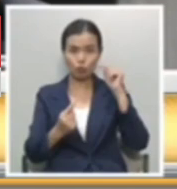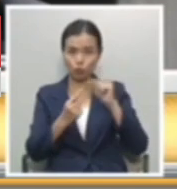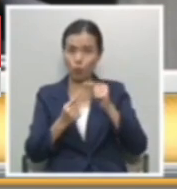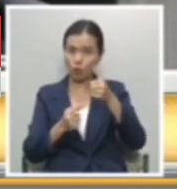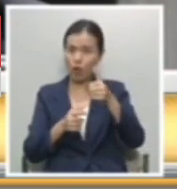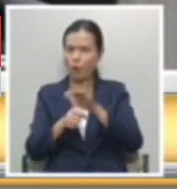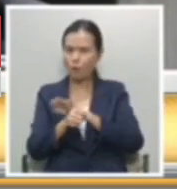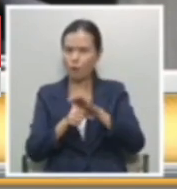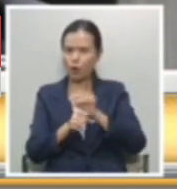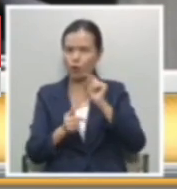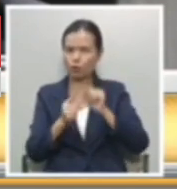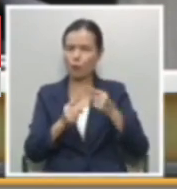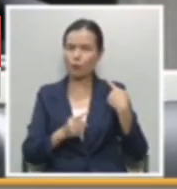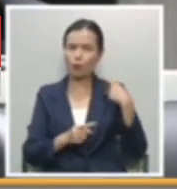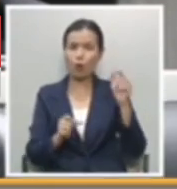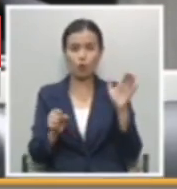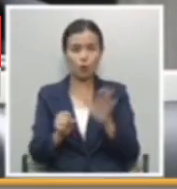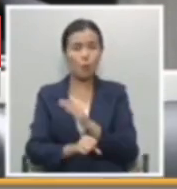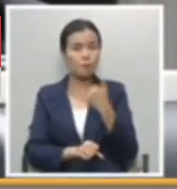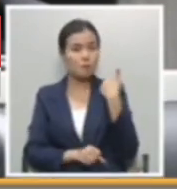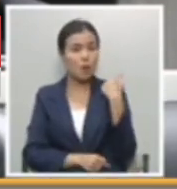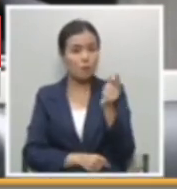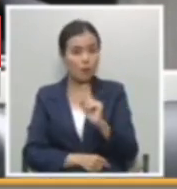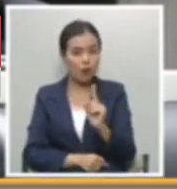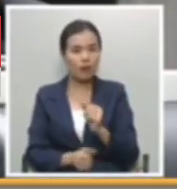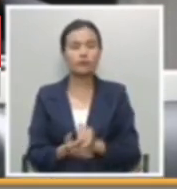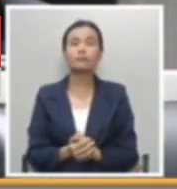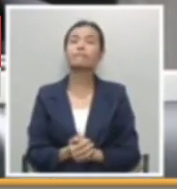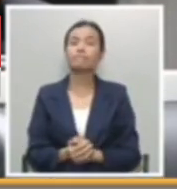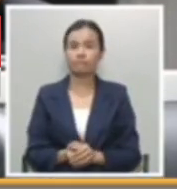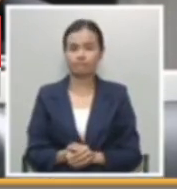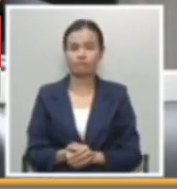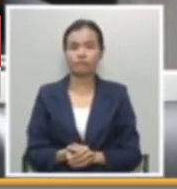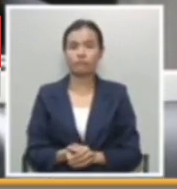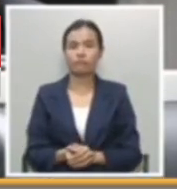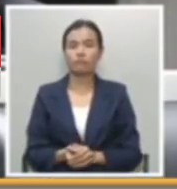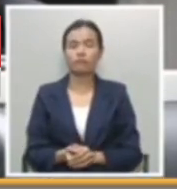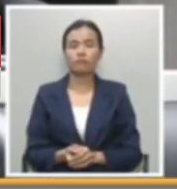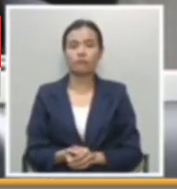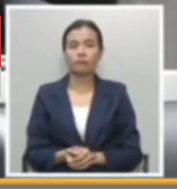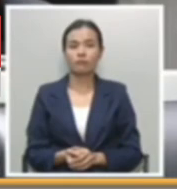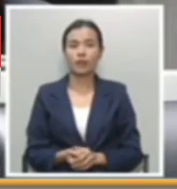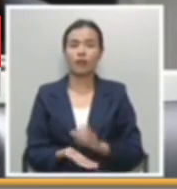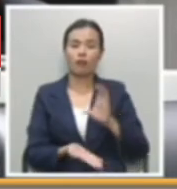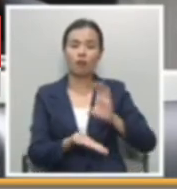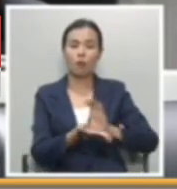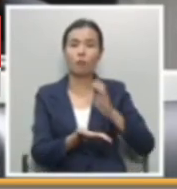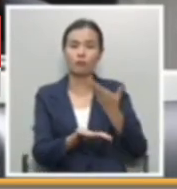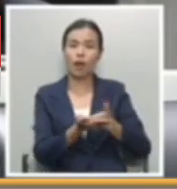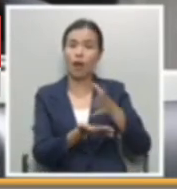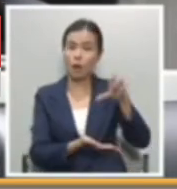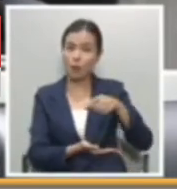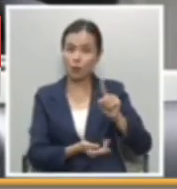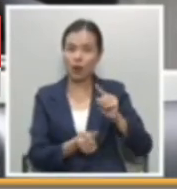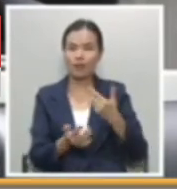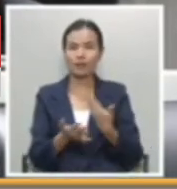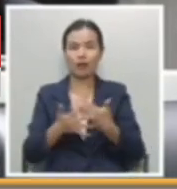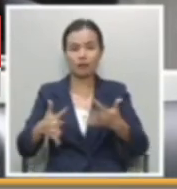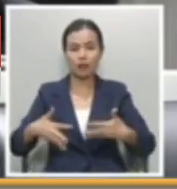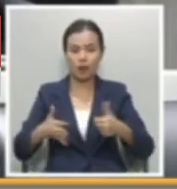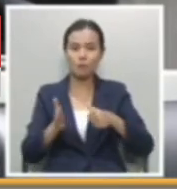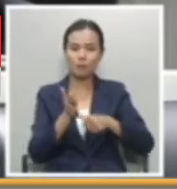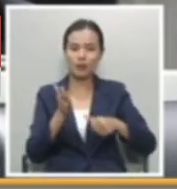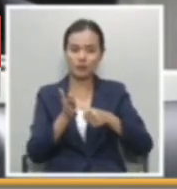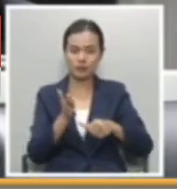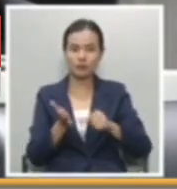ค่ามากน้อยเพียงไรแน่นอนครับแหล่งที่มาของงบประมาณที่จะใช้เนี่ยก็คือรายรับก็คือภาษีเป็นส่วน